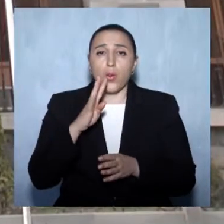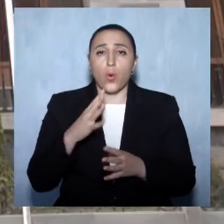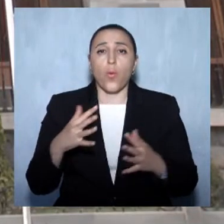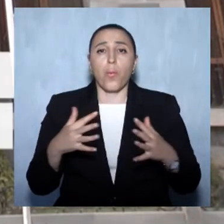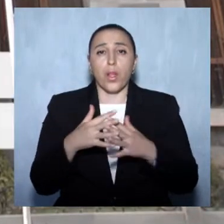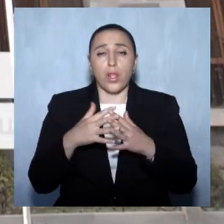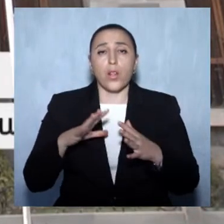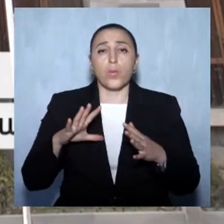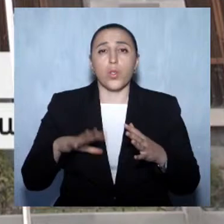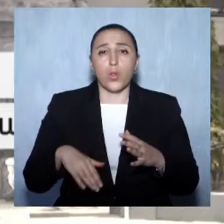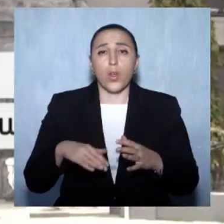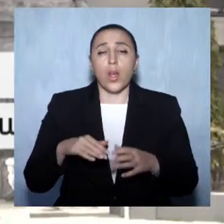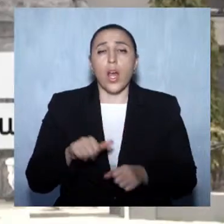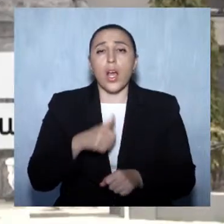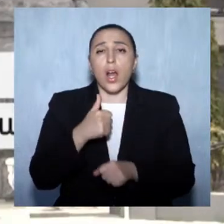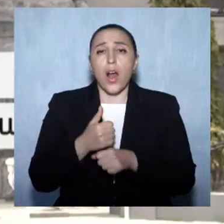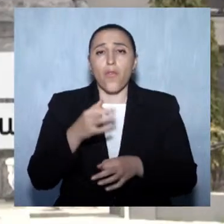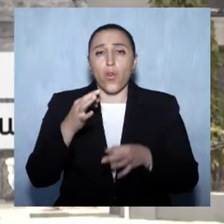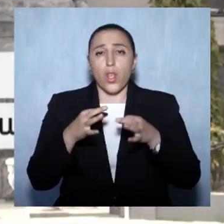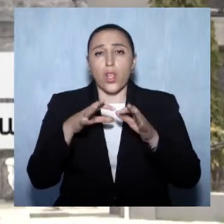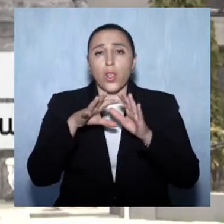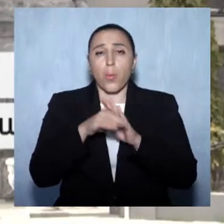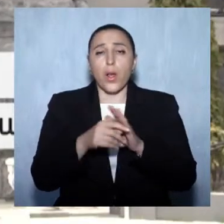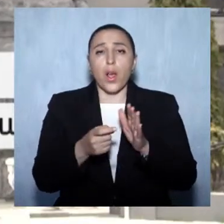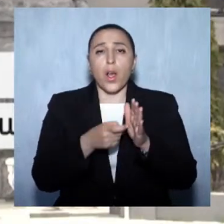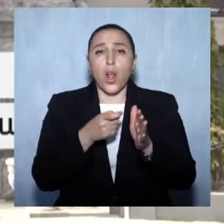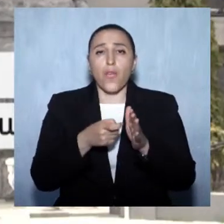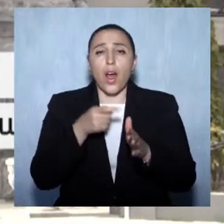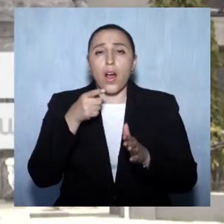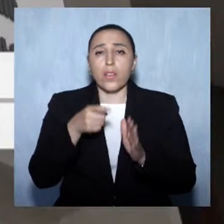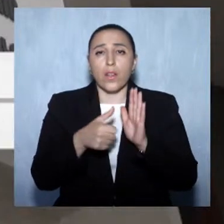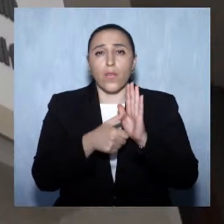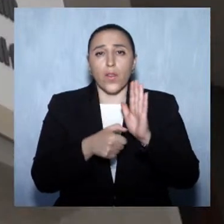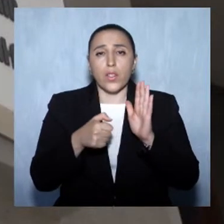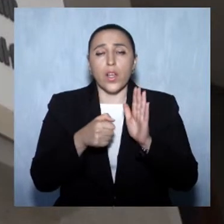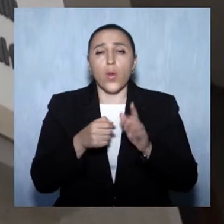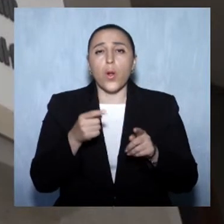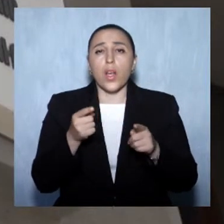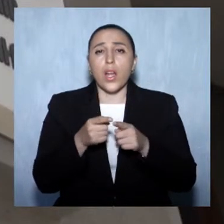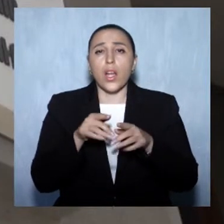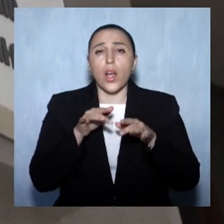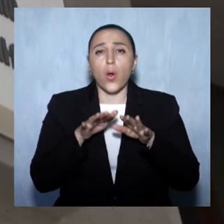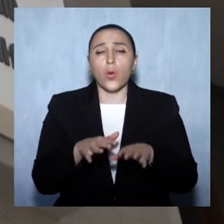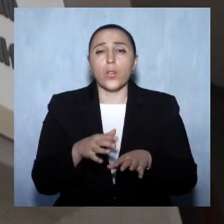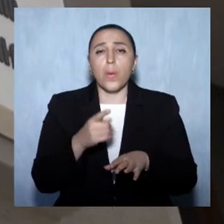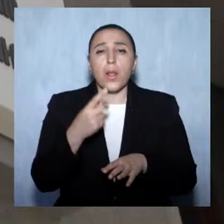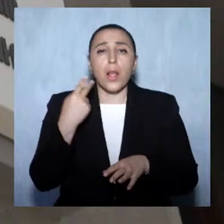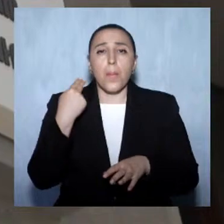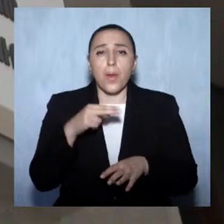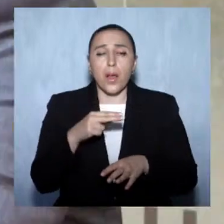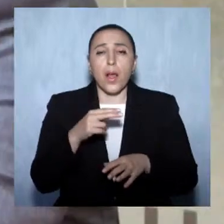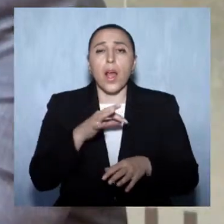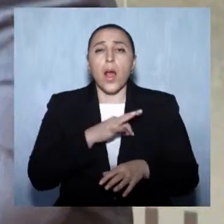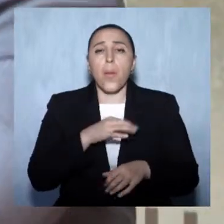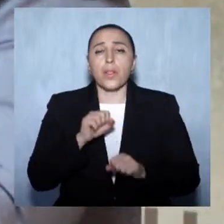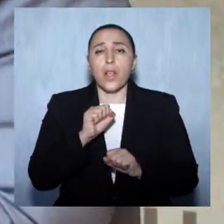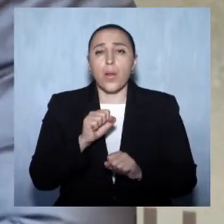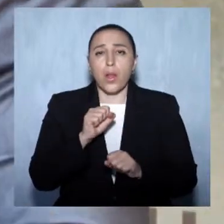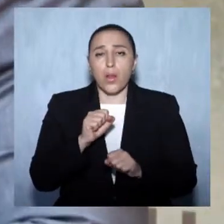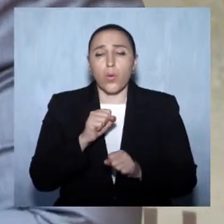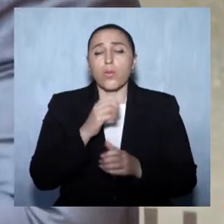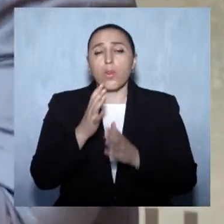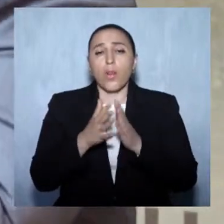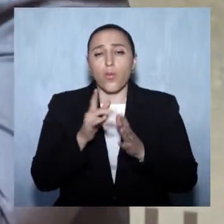44-օրյա պատերազմից հետո գլխավոր դատախազությունում քննվող ավելի քան 1600 քրեական գործերից մեկի մեղադրյալի փաստաբանը հանձնում է